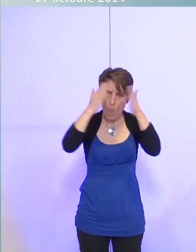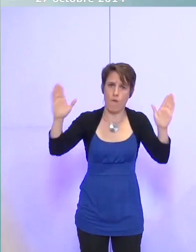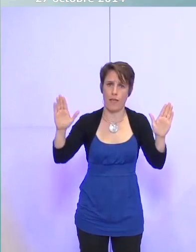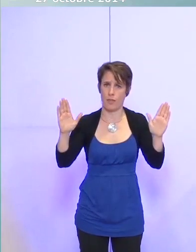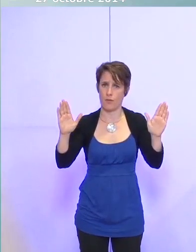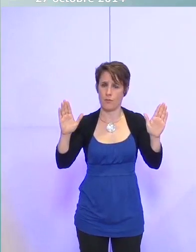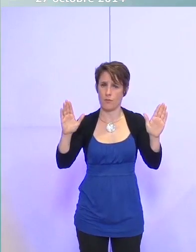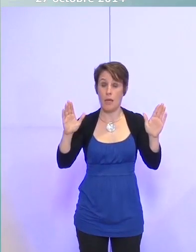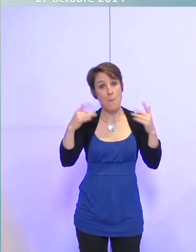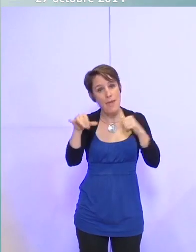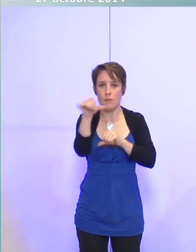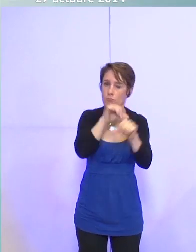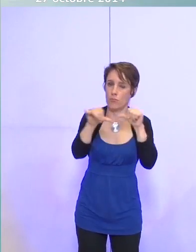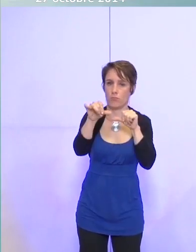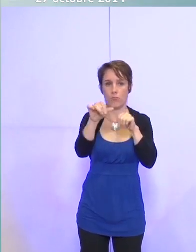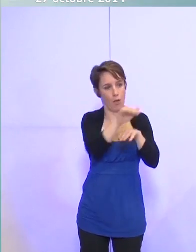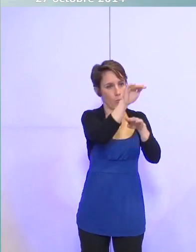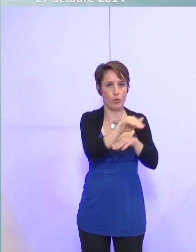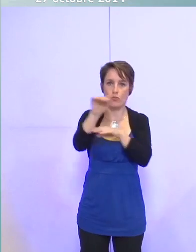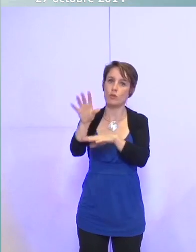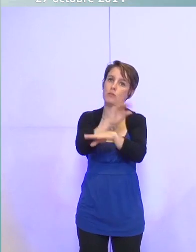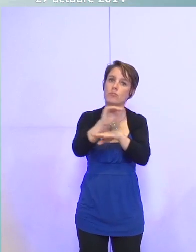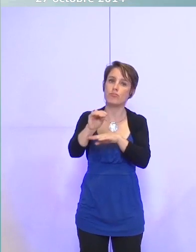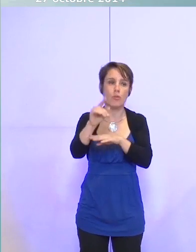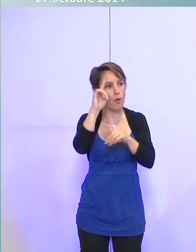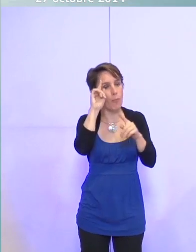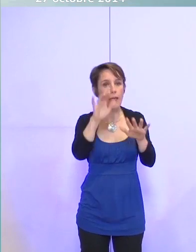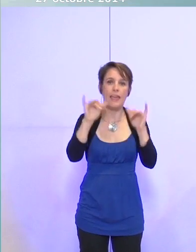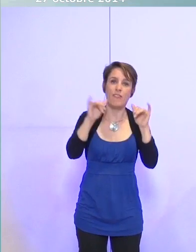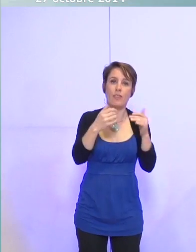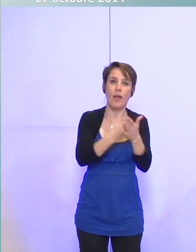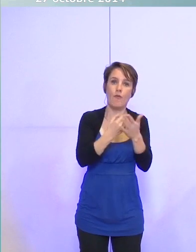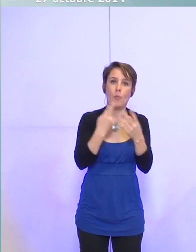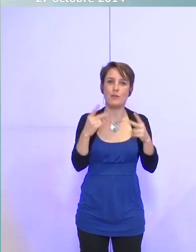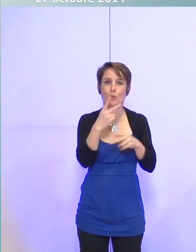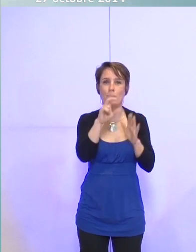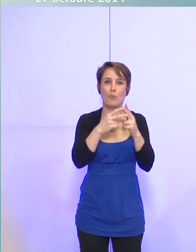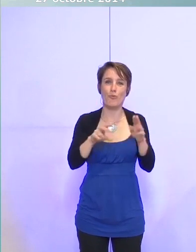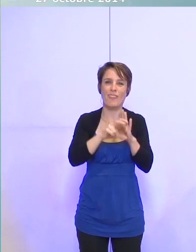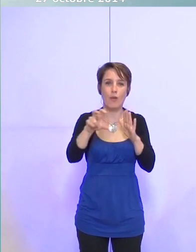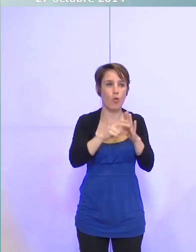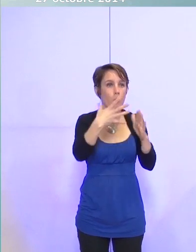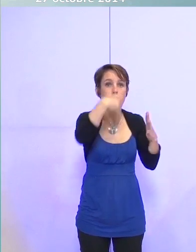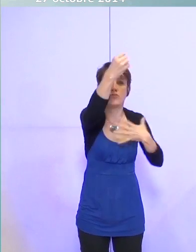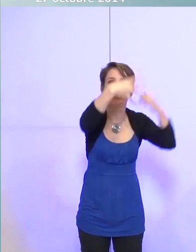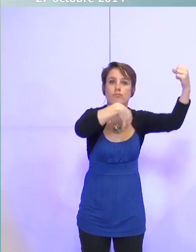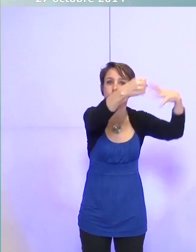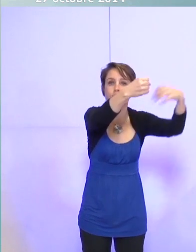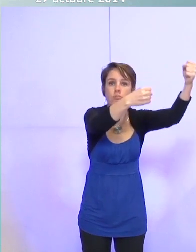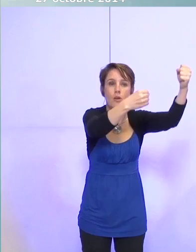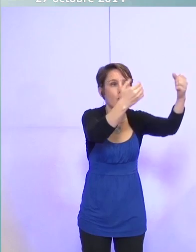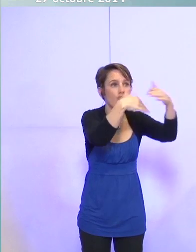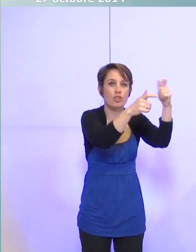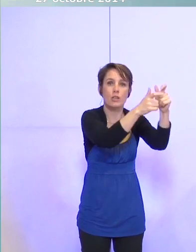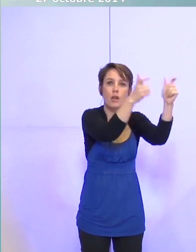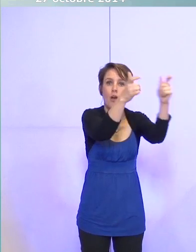possible, et en même temps les garde-fous qui doivent éviter que les données publiques de la ville de Grenoble soient utilisées demain par des